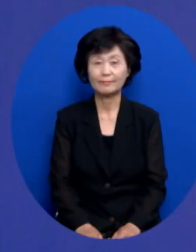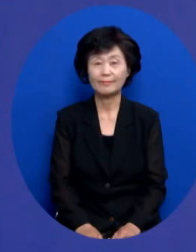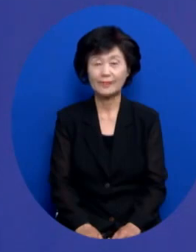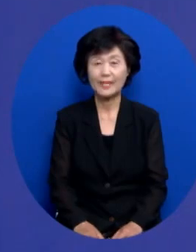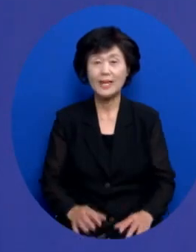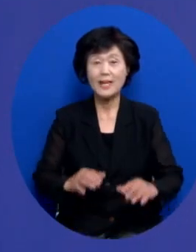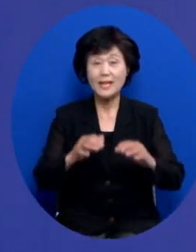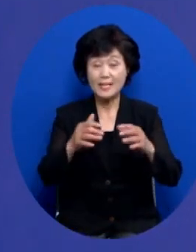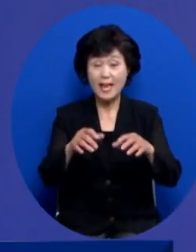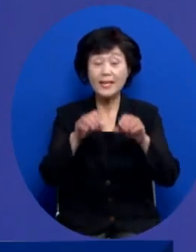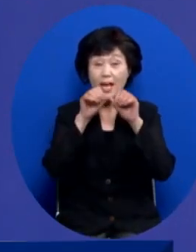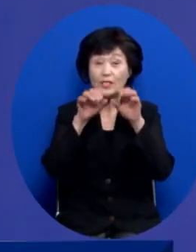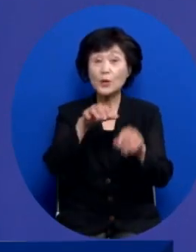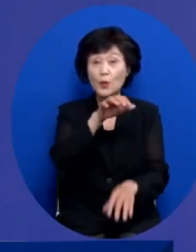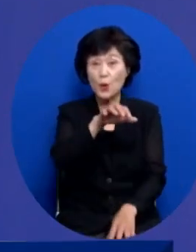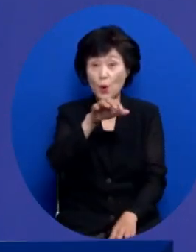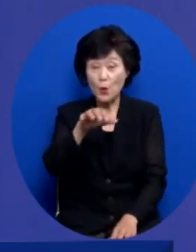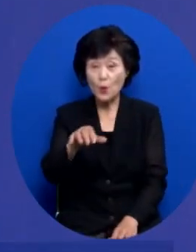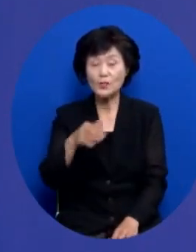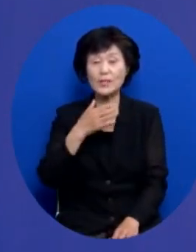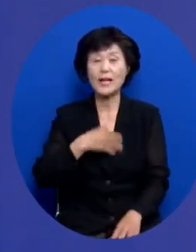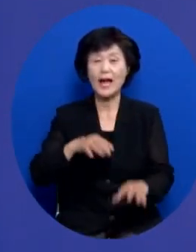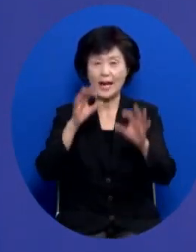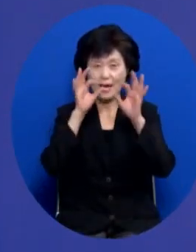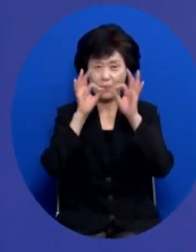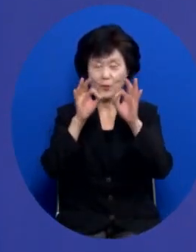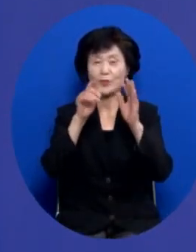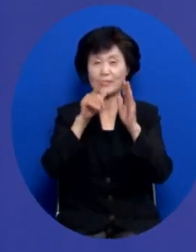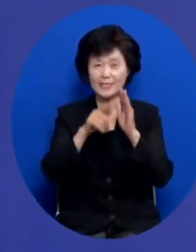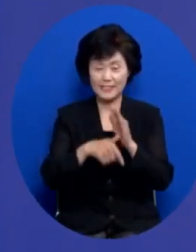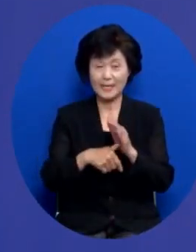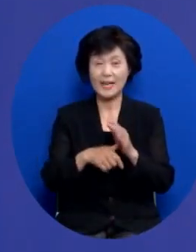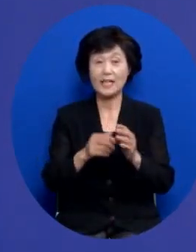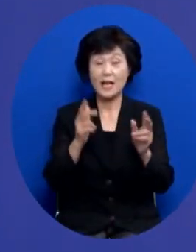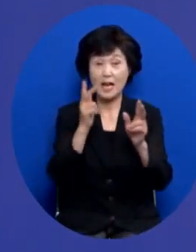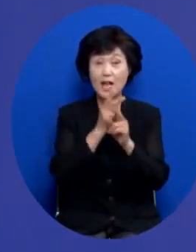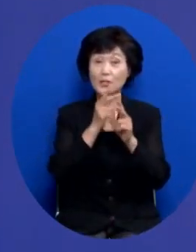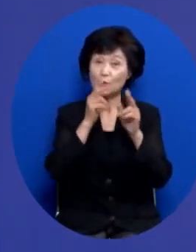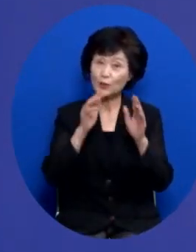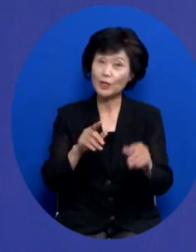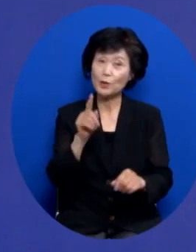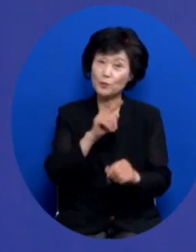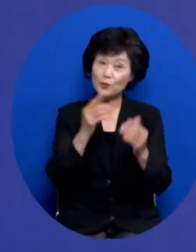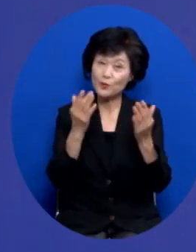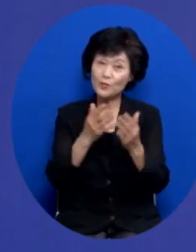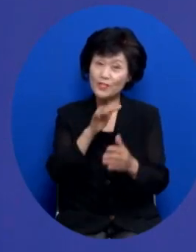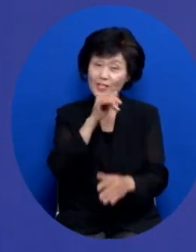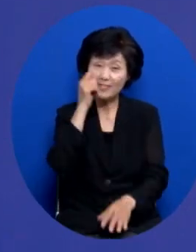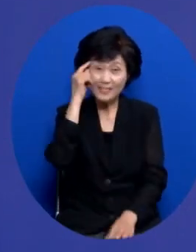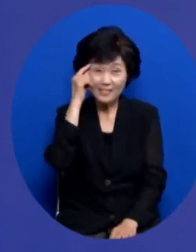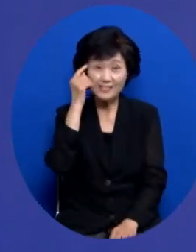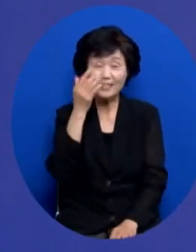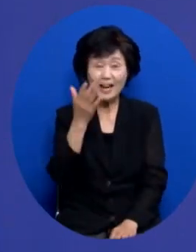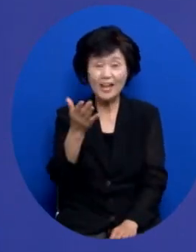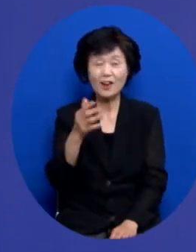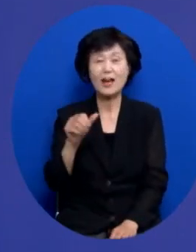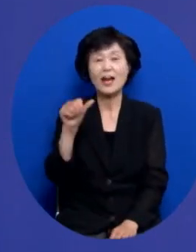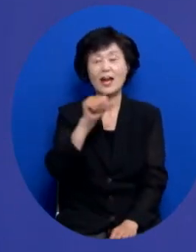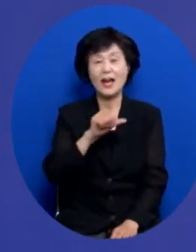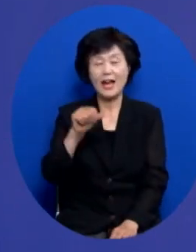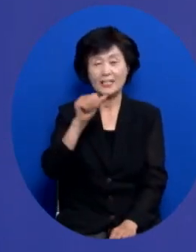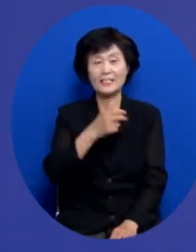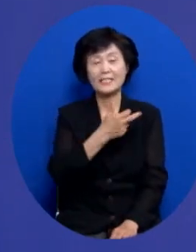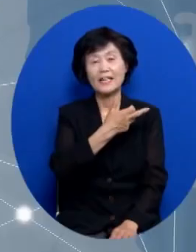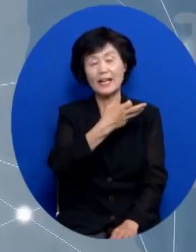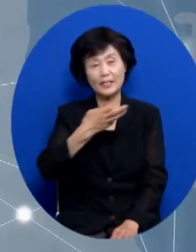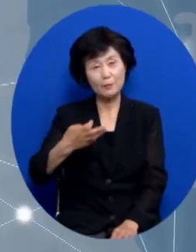세계 선교지 소식을 살펴보는 월드미션 브리핑입니다. 이번 한 주 동안에는 어떤 일들이 있었을까요? 먼저 아시아 태평양